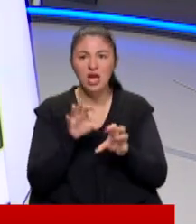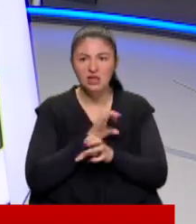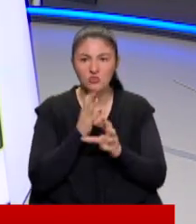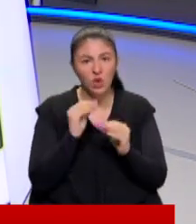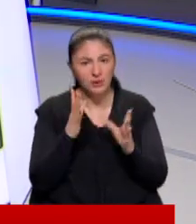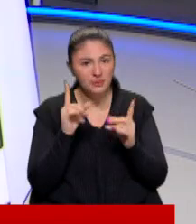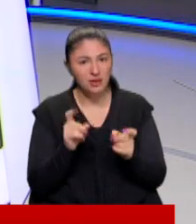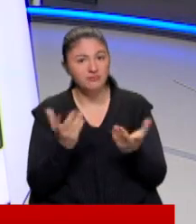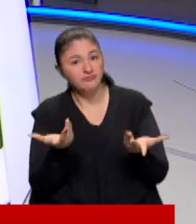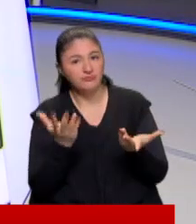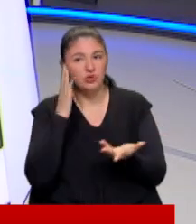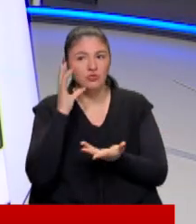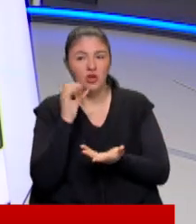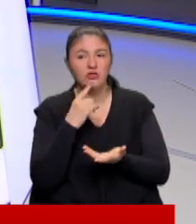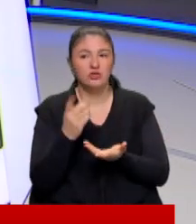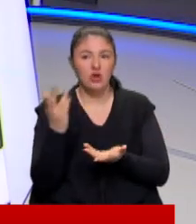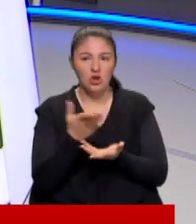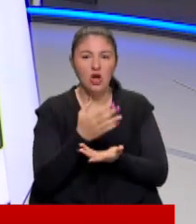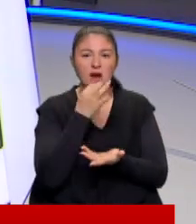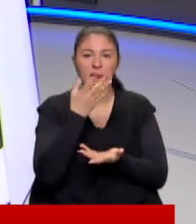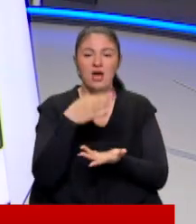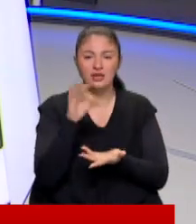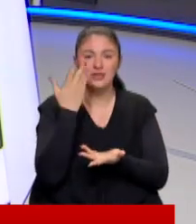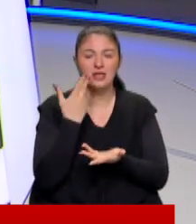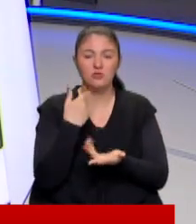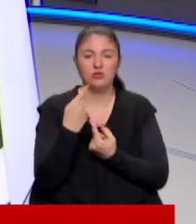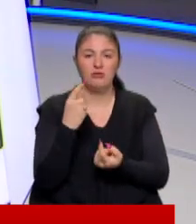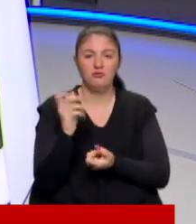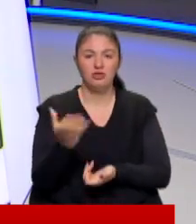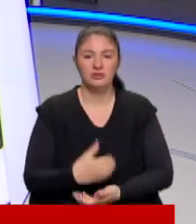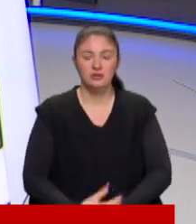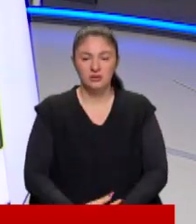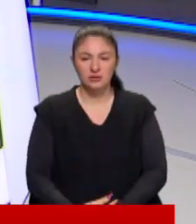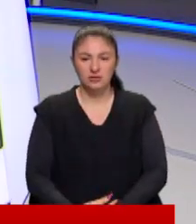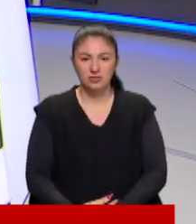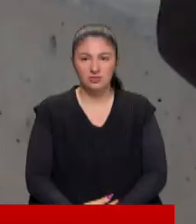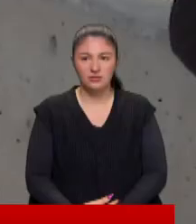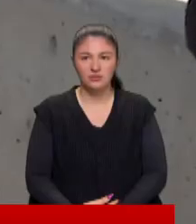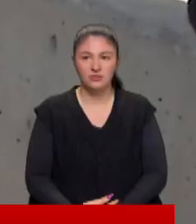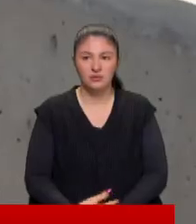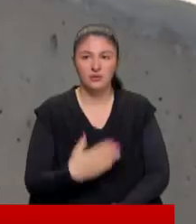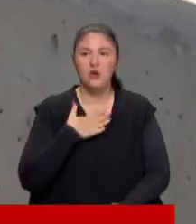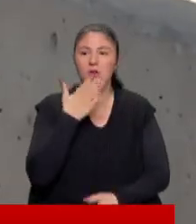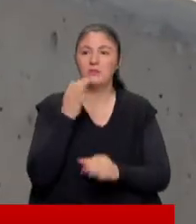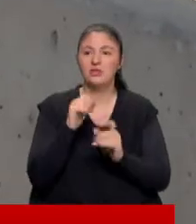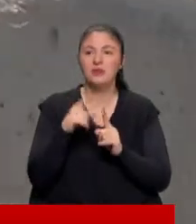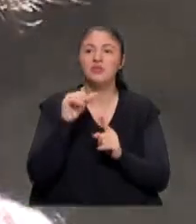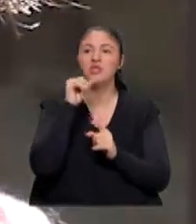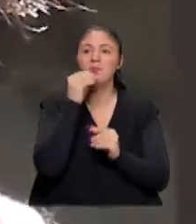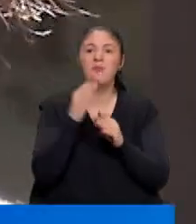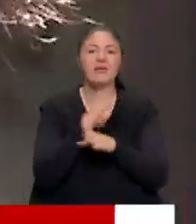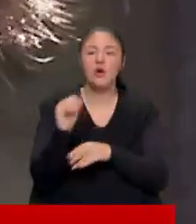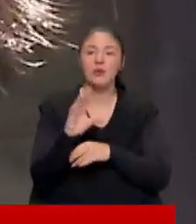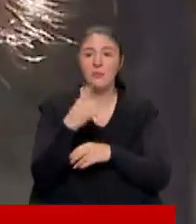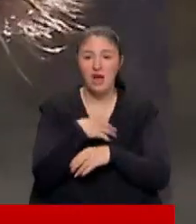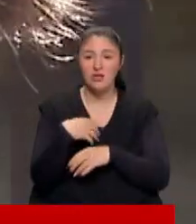etkilenmiş olabilir mi? Uzmanlar öyle söylüyor. Haberimiz hazır. İzleyelim, konuşacağız. Ben okula başladığından beri beni hiç meyve koymadım.